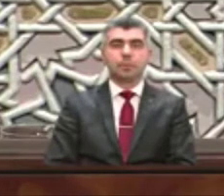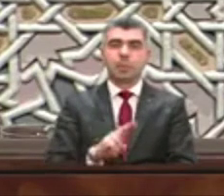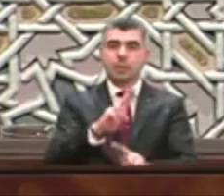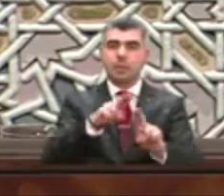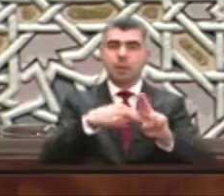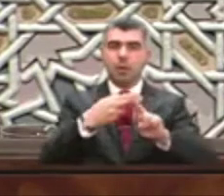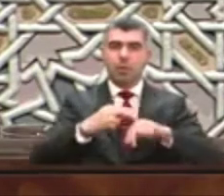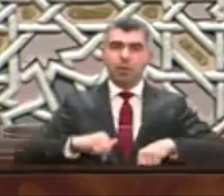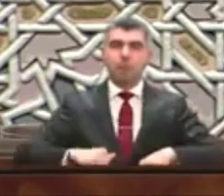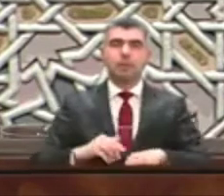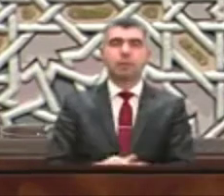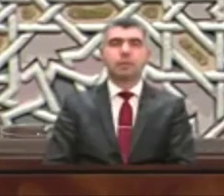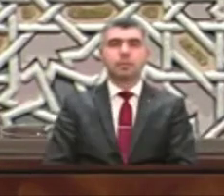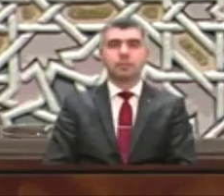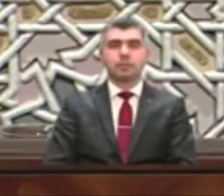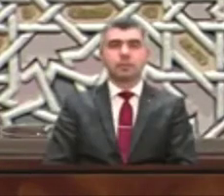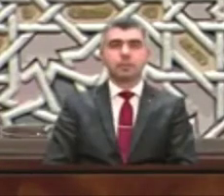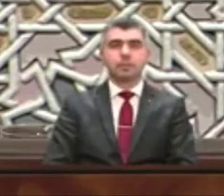تفضل.